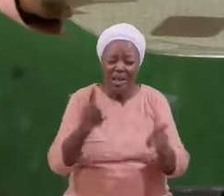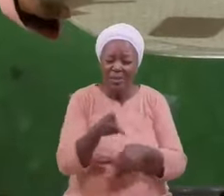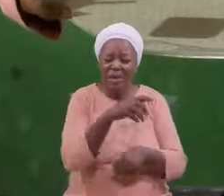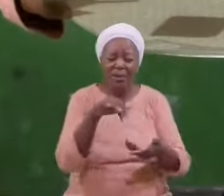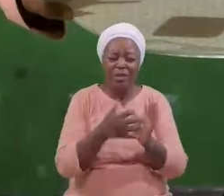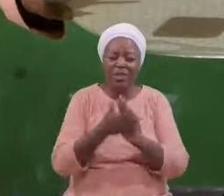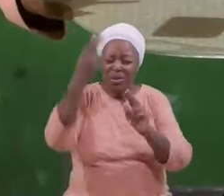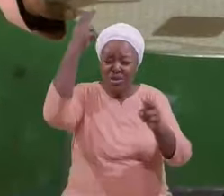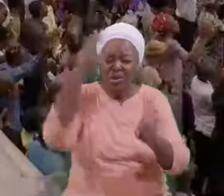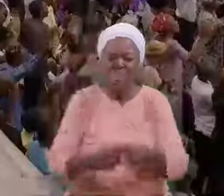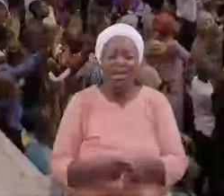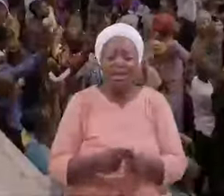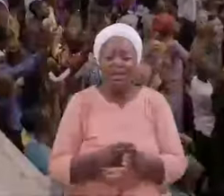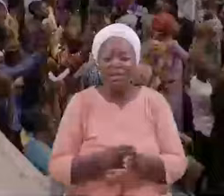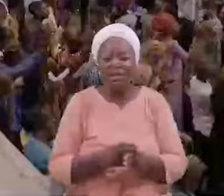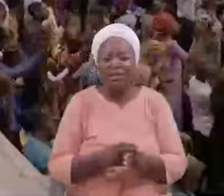Jésus-Christ.